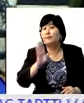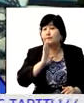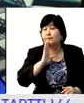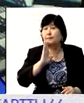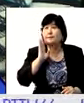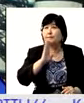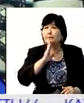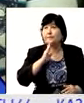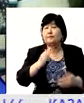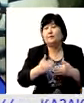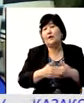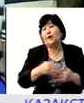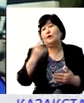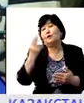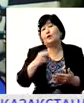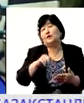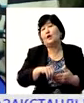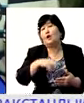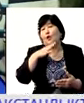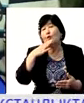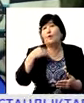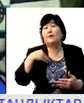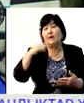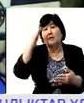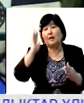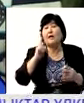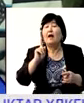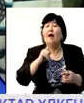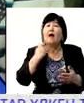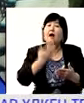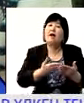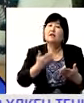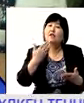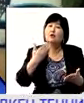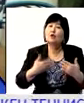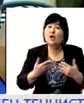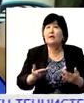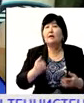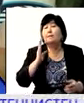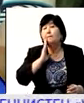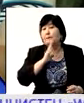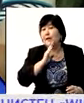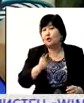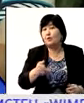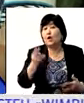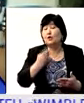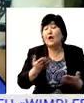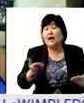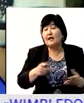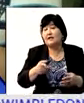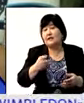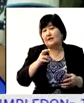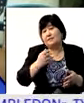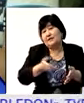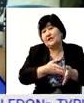анаға жақындау келеді ғой, сурет салып отырғанда көбіне портретінде менен ақыл кеңес сұрайды. Анашым, мына суреттің қай жері кемдеу